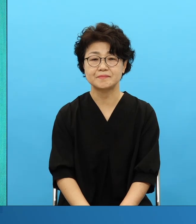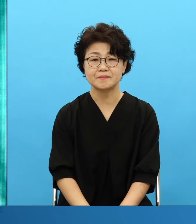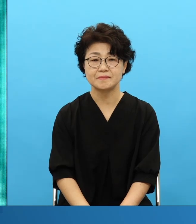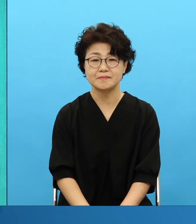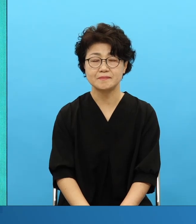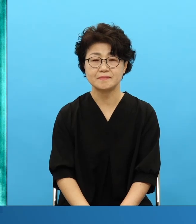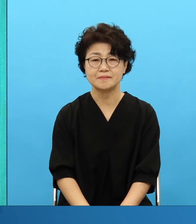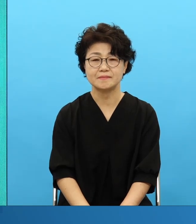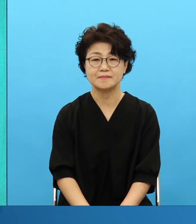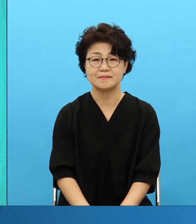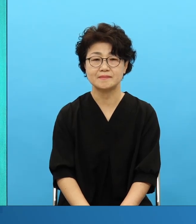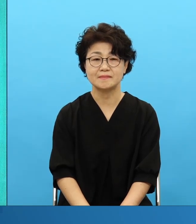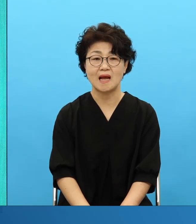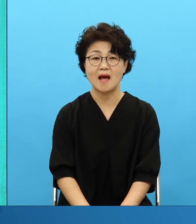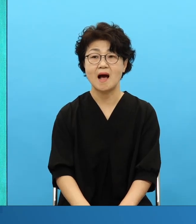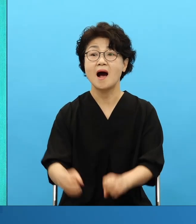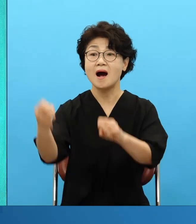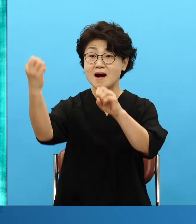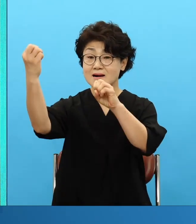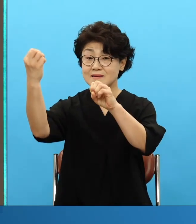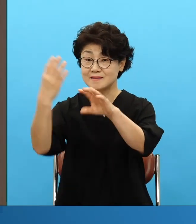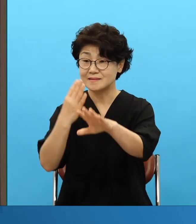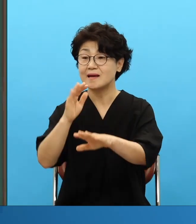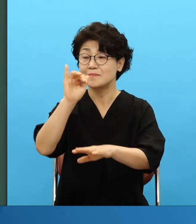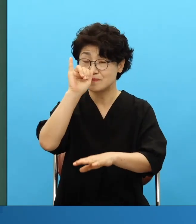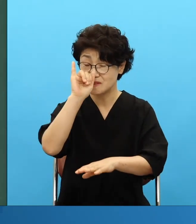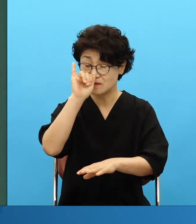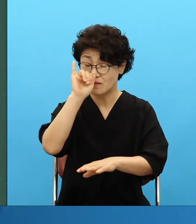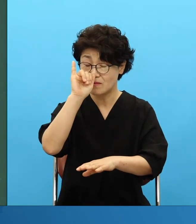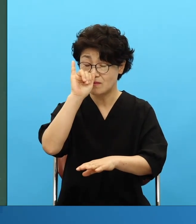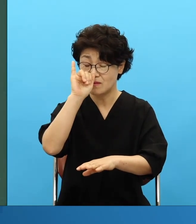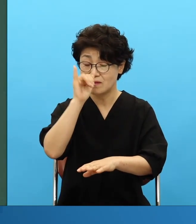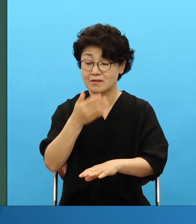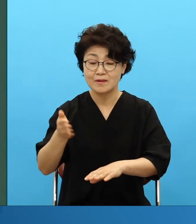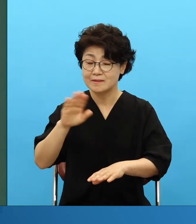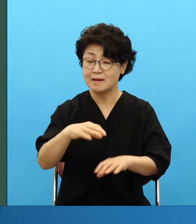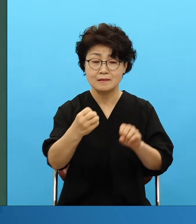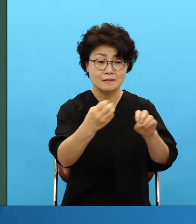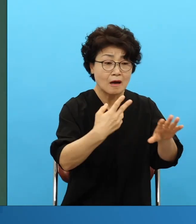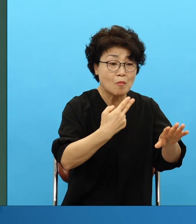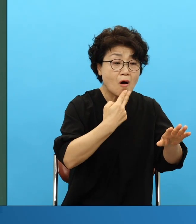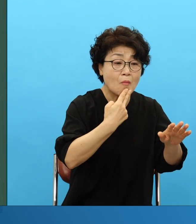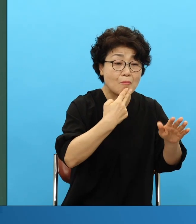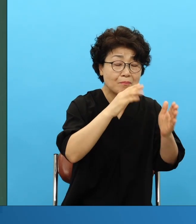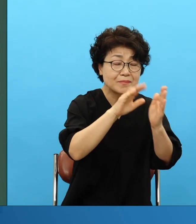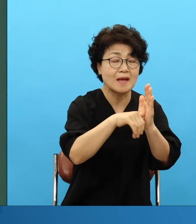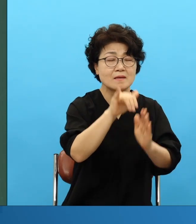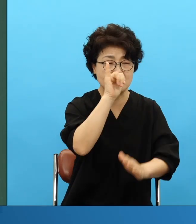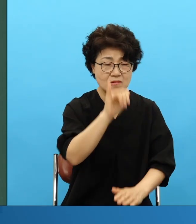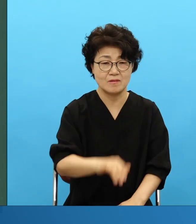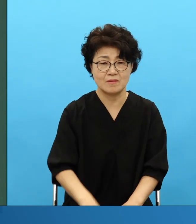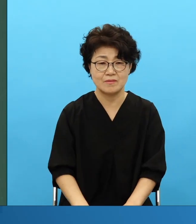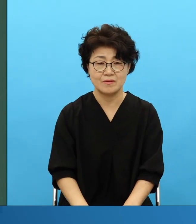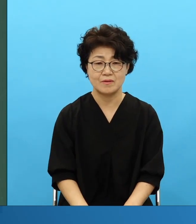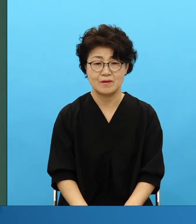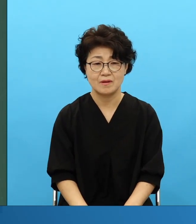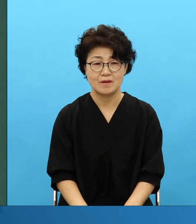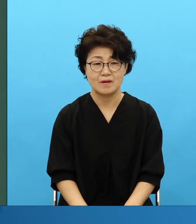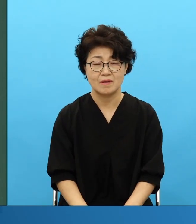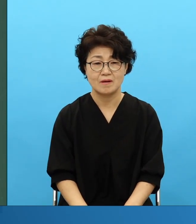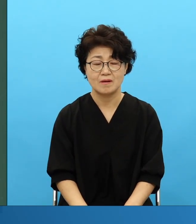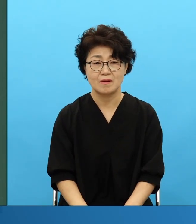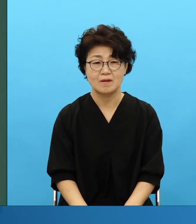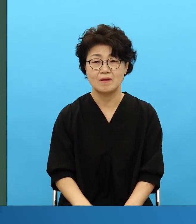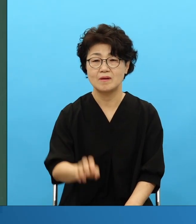응답도 오지만은 응답이 안 와요. If you are 그렇죠. enjoying this, answers come, but sometimes no answers come.